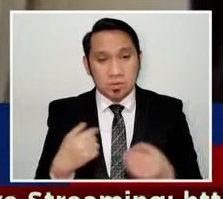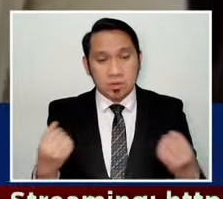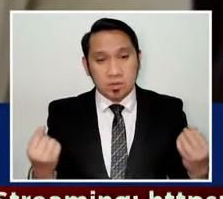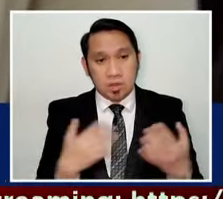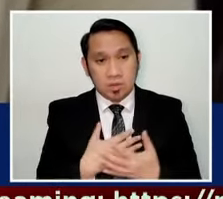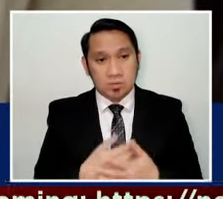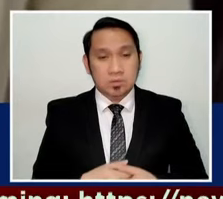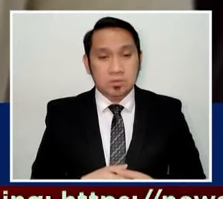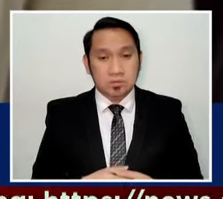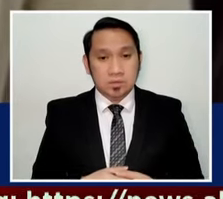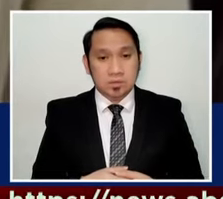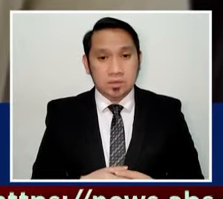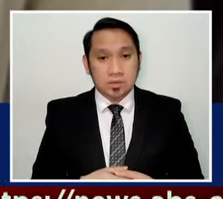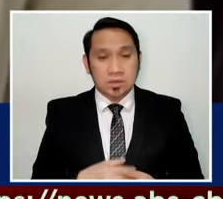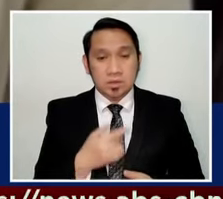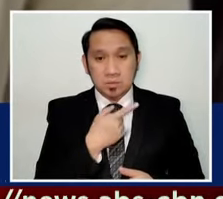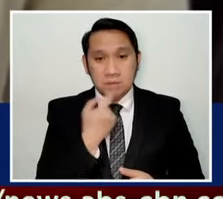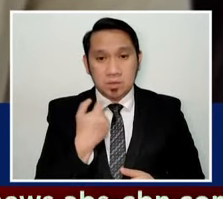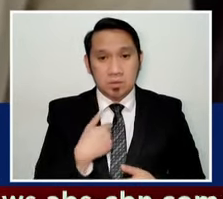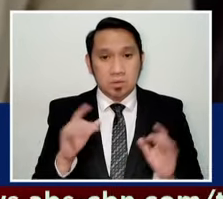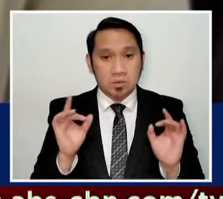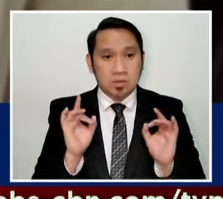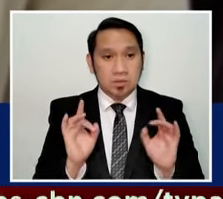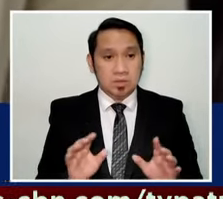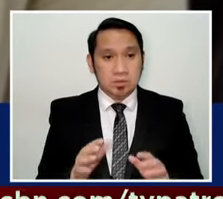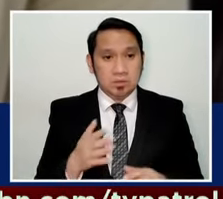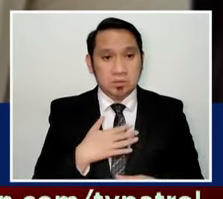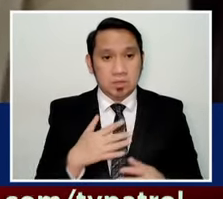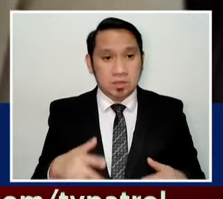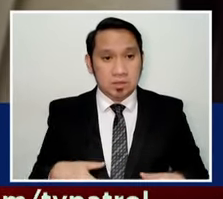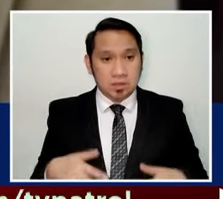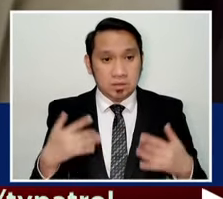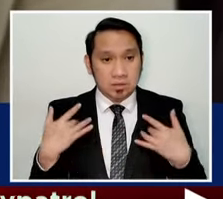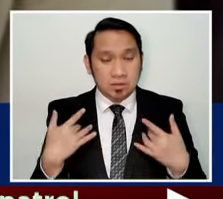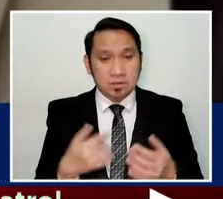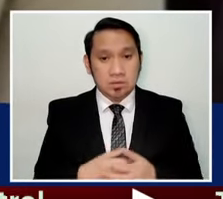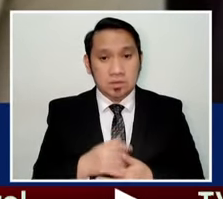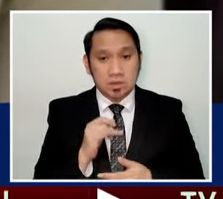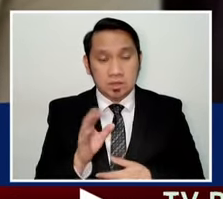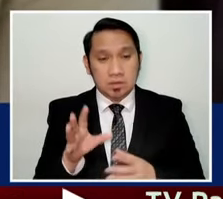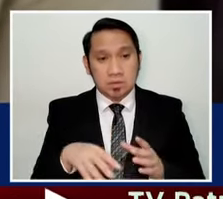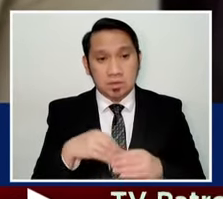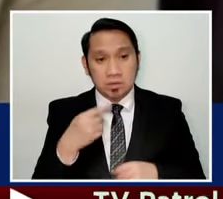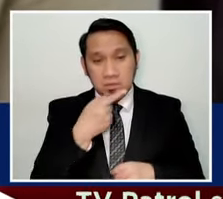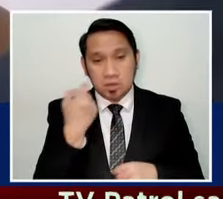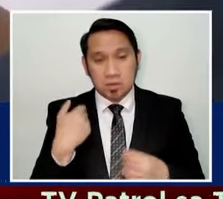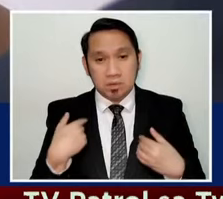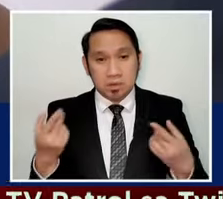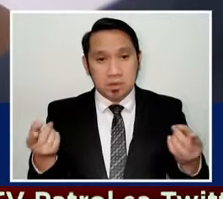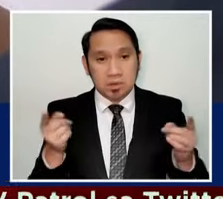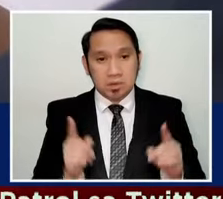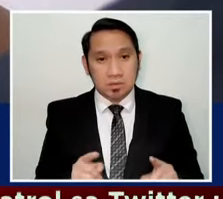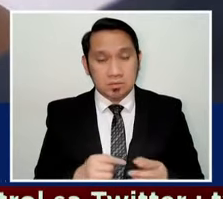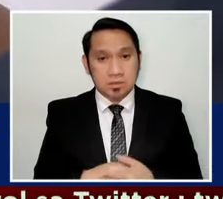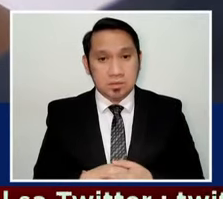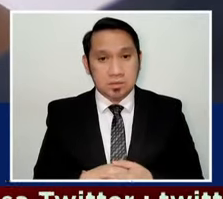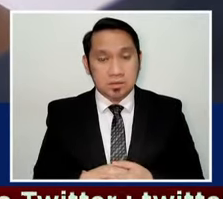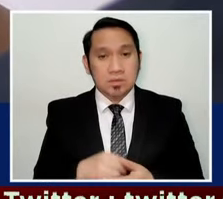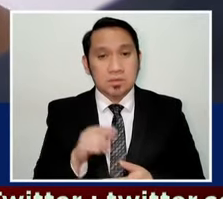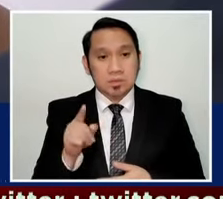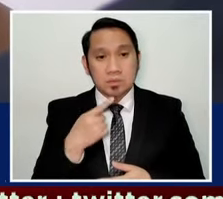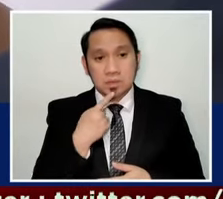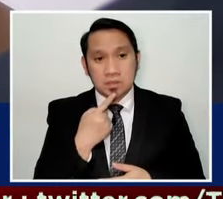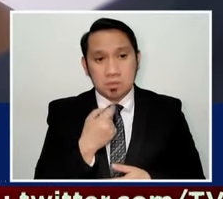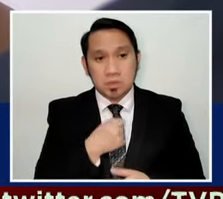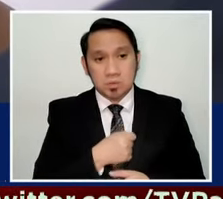po eh. Kasi pinagbandaan po kami na once na lumabas po is may mangyayari po sa aming masama. Nagsisisi siya